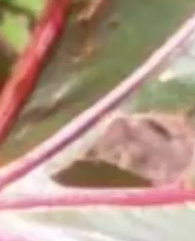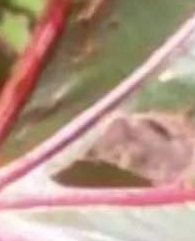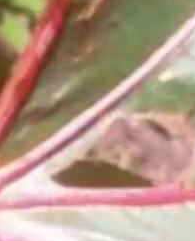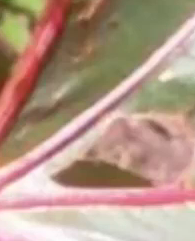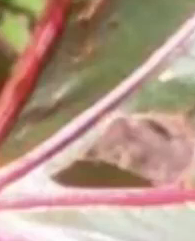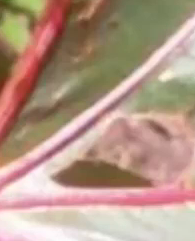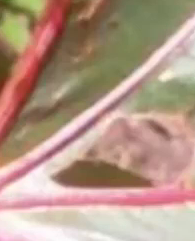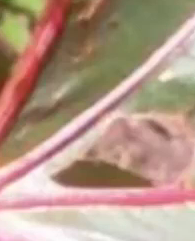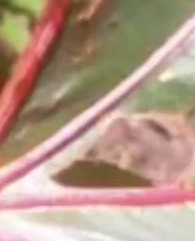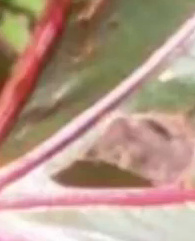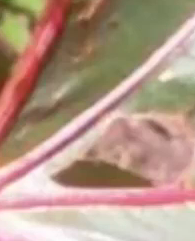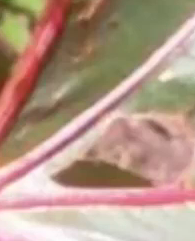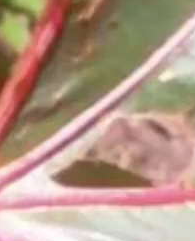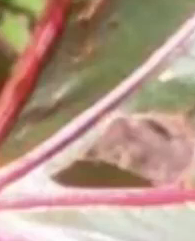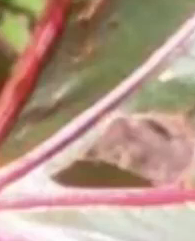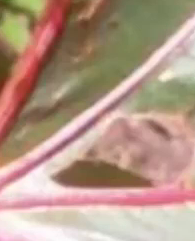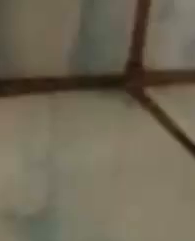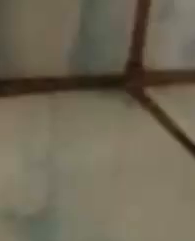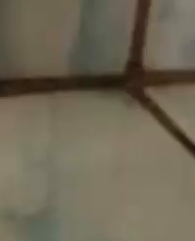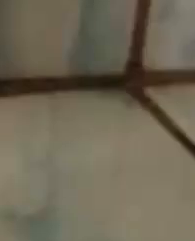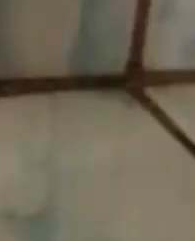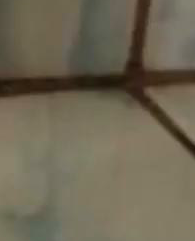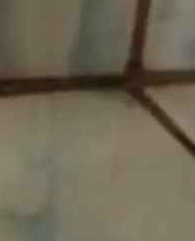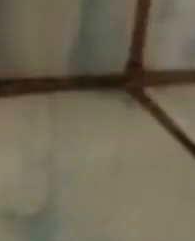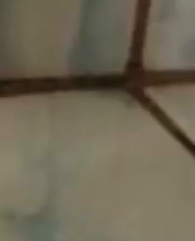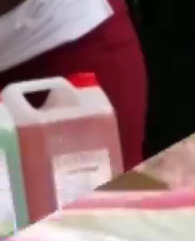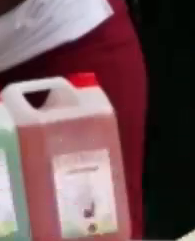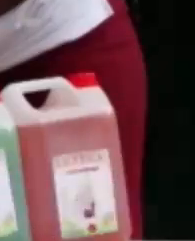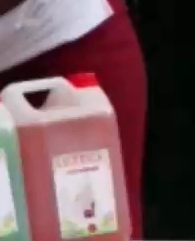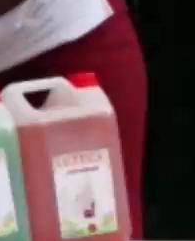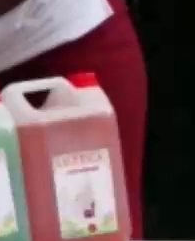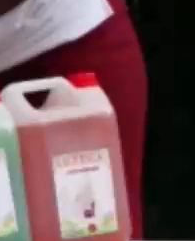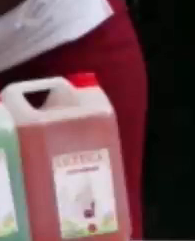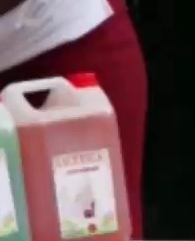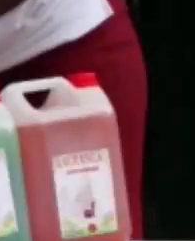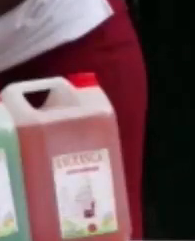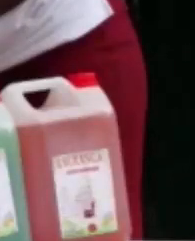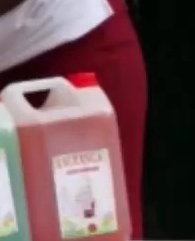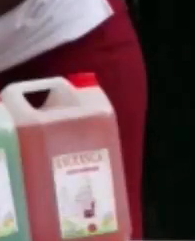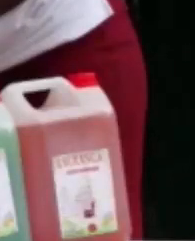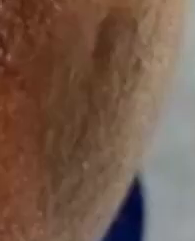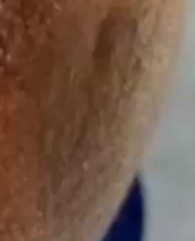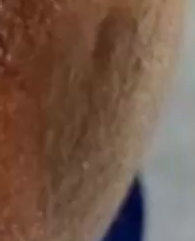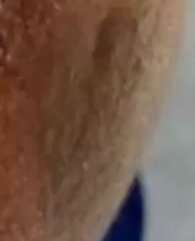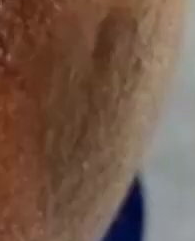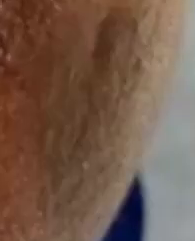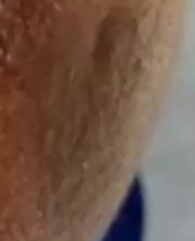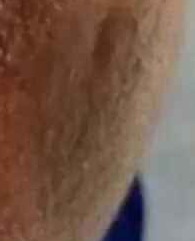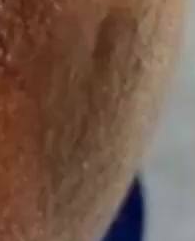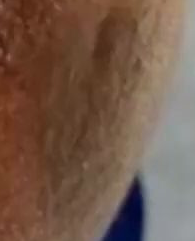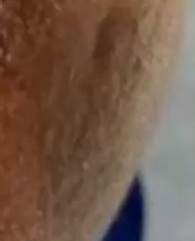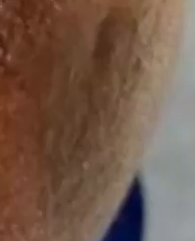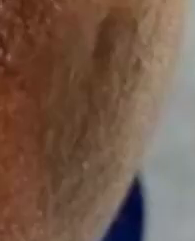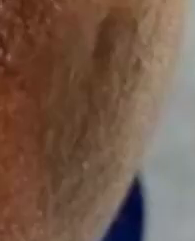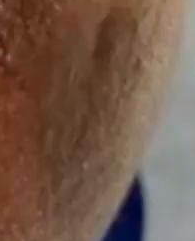amavuta meza cyane akorwa mu mbuto z'ikibonobono, arica akanarinda imvuvu, umusatsi ukarambuka kandi akawurinda gupfuka byatera uruhara rw'imburagihe